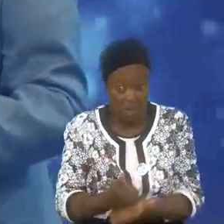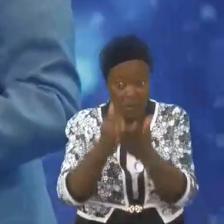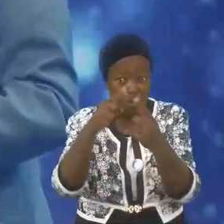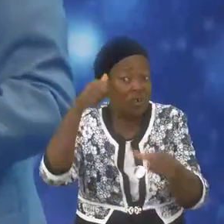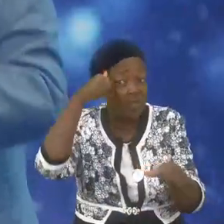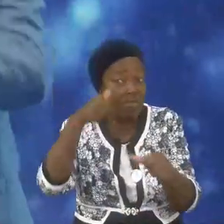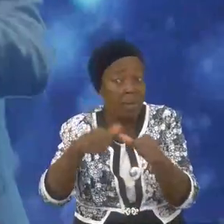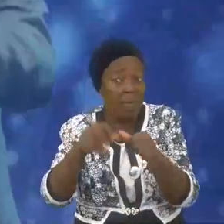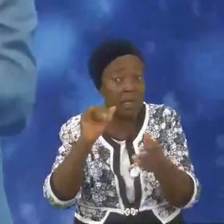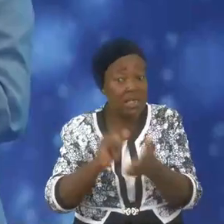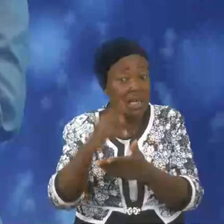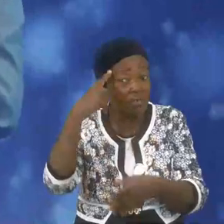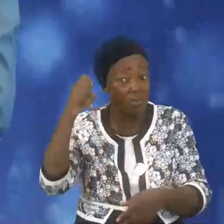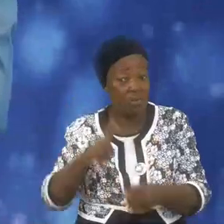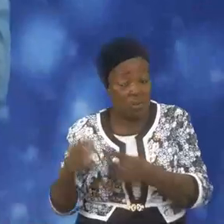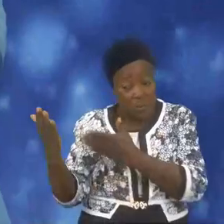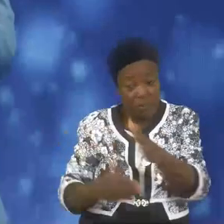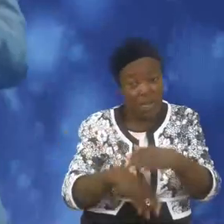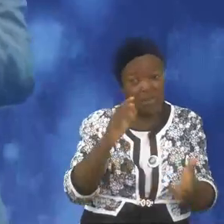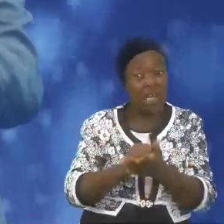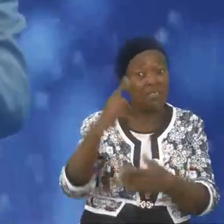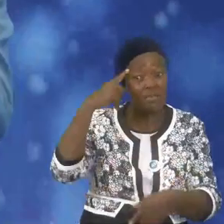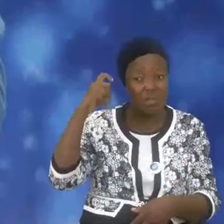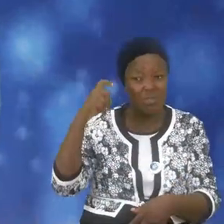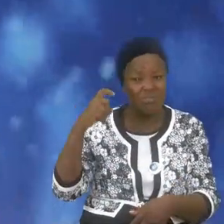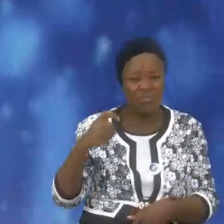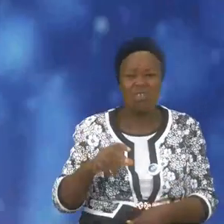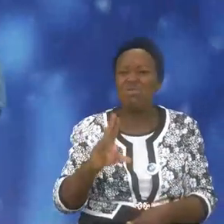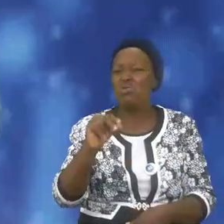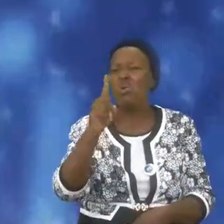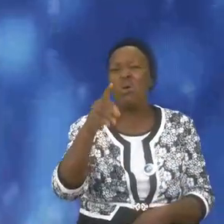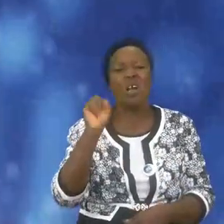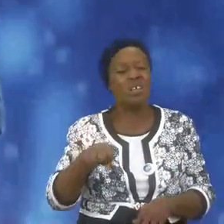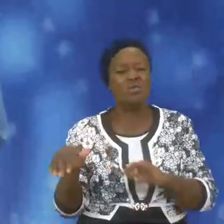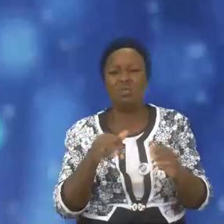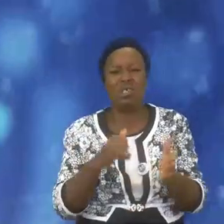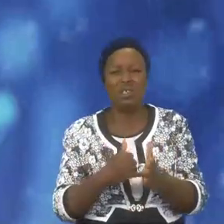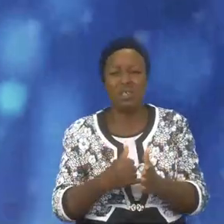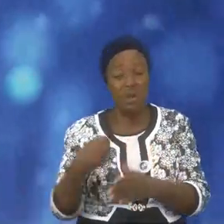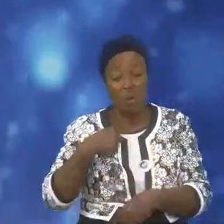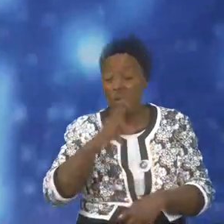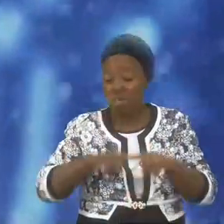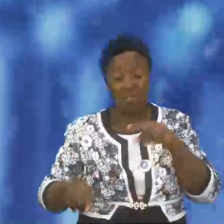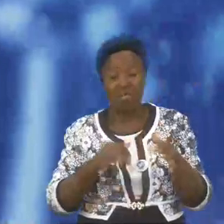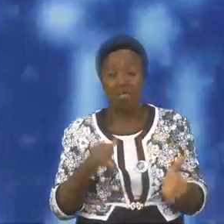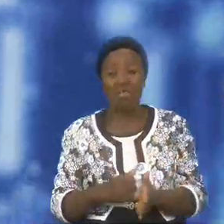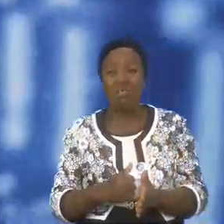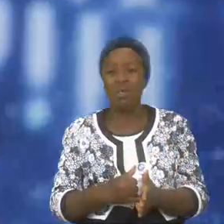nous creusons pour sortir le rêve. Personne ne peut le faire.